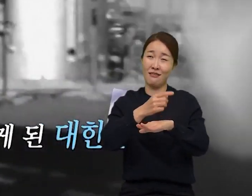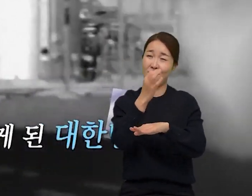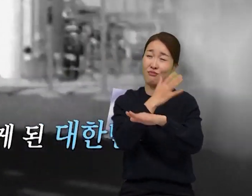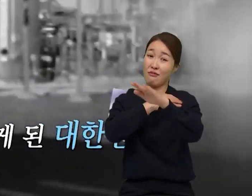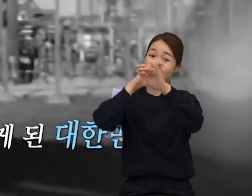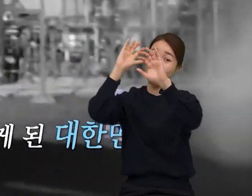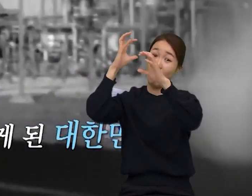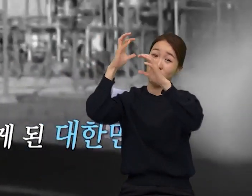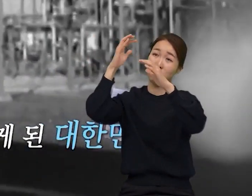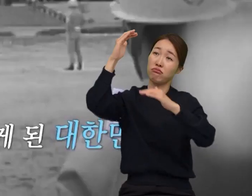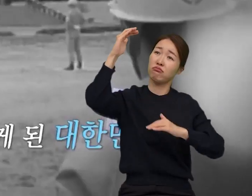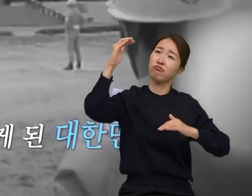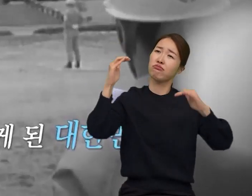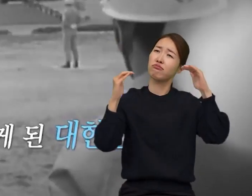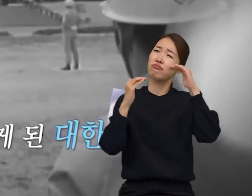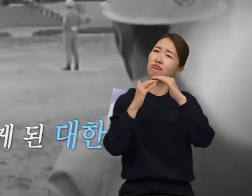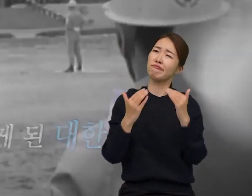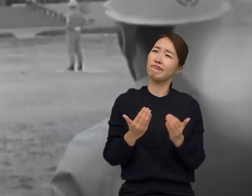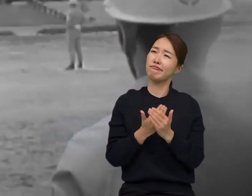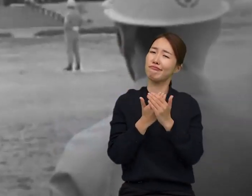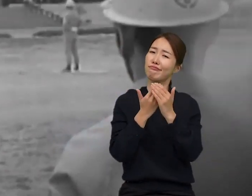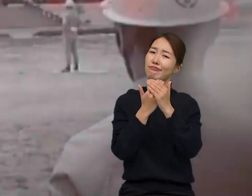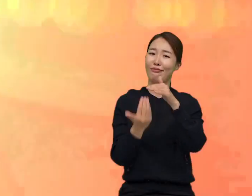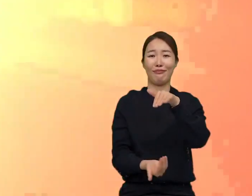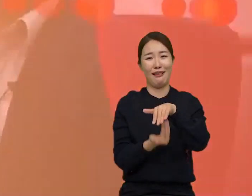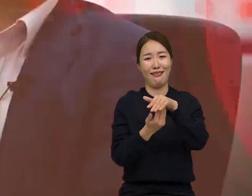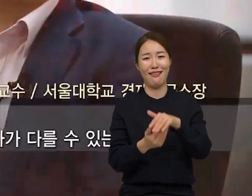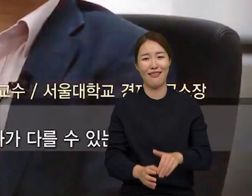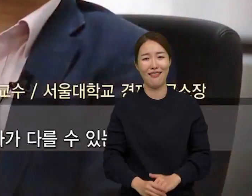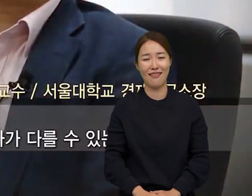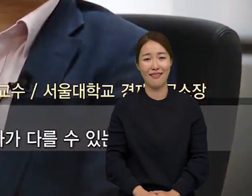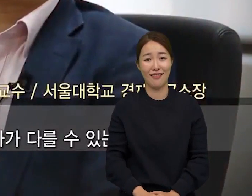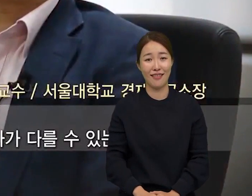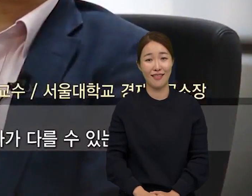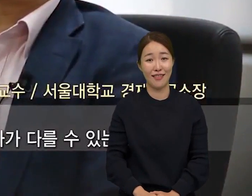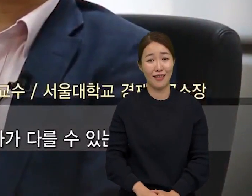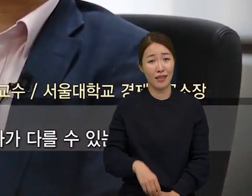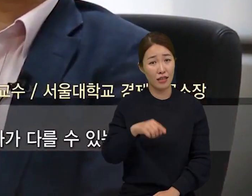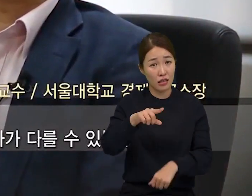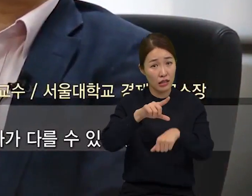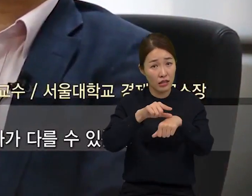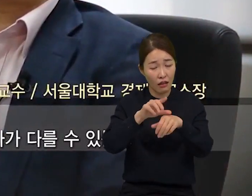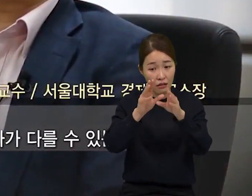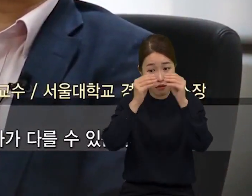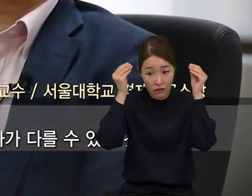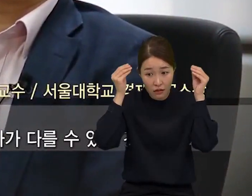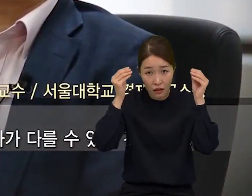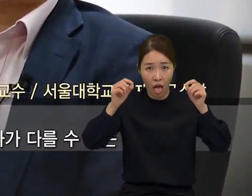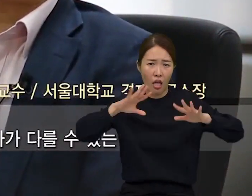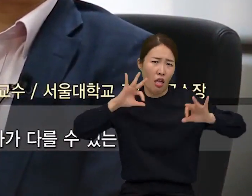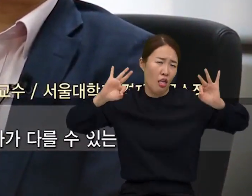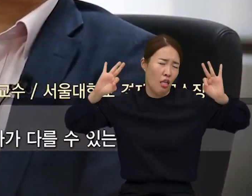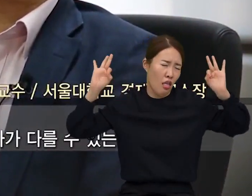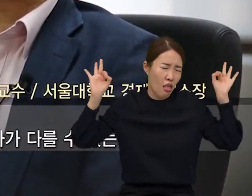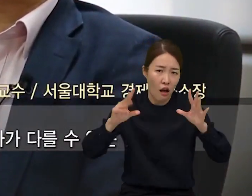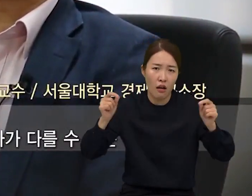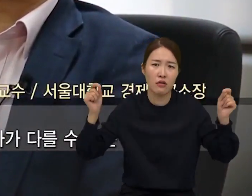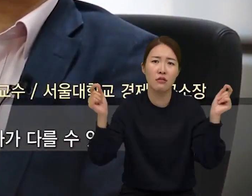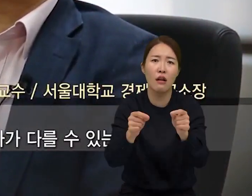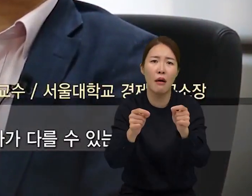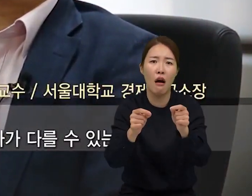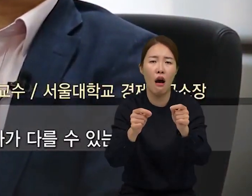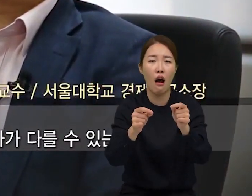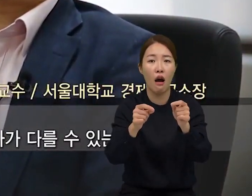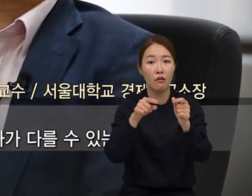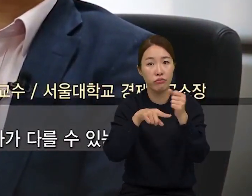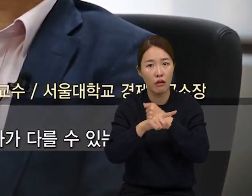선진국과 어깨를 나란히 할 수 있게 되었다. 평가는 그 시간 프레임을 얼마나 짧게 길게 보냐에